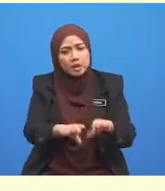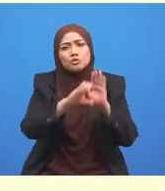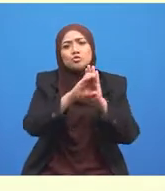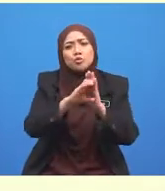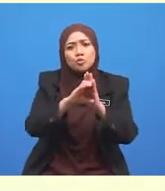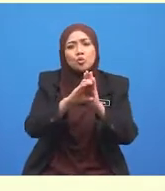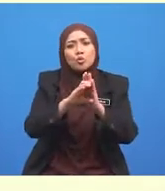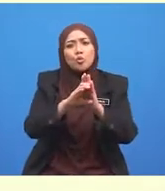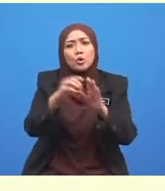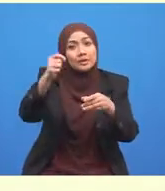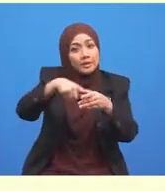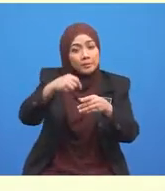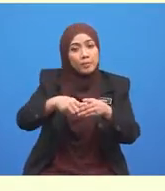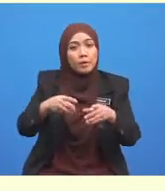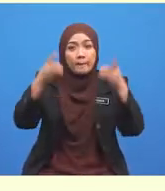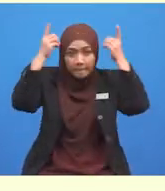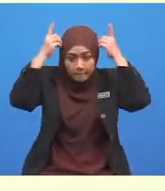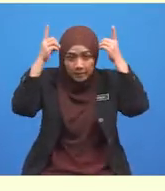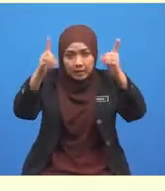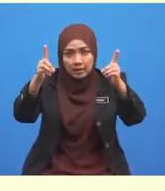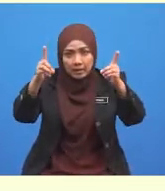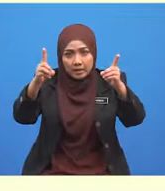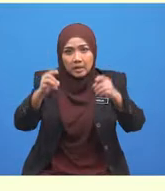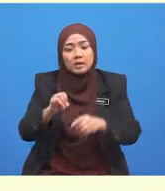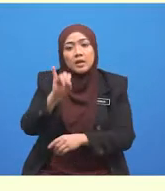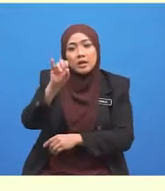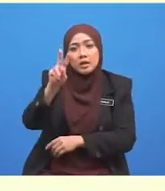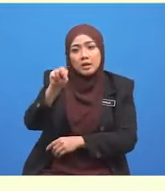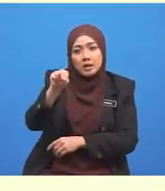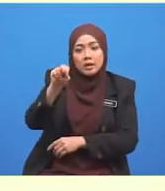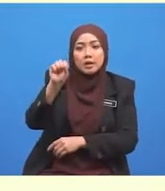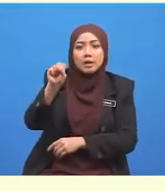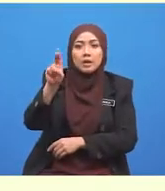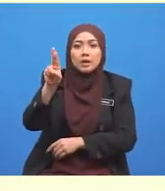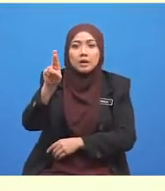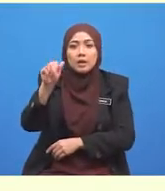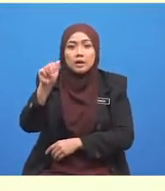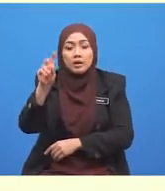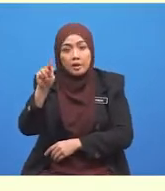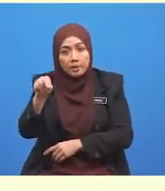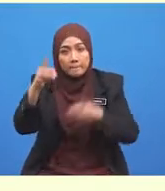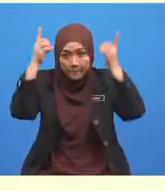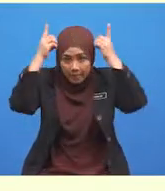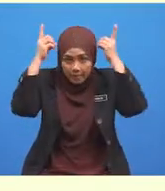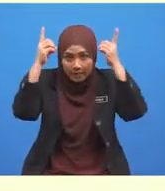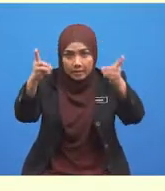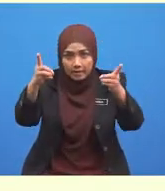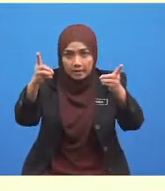pendidikan, insurans pendidikan dan amanah saham menjadikan wang yang murid-murid